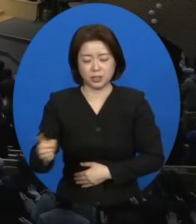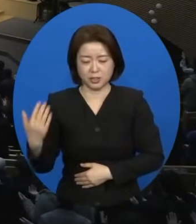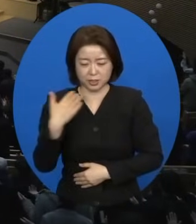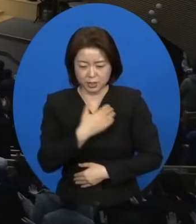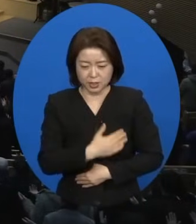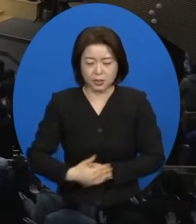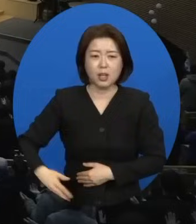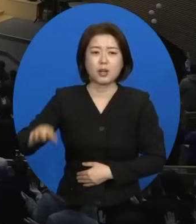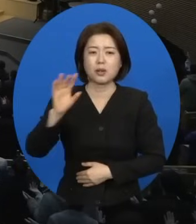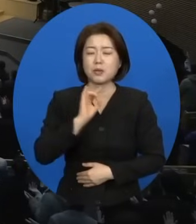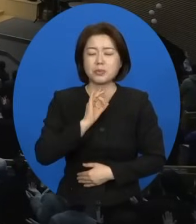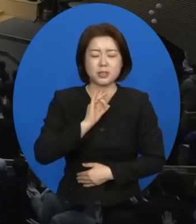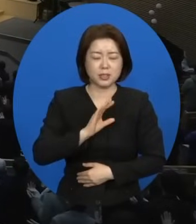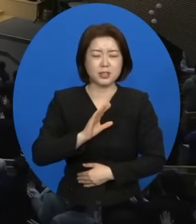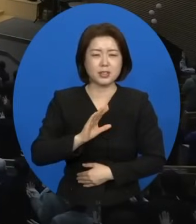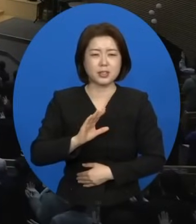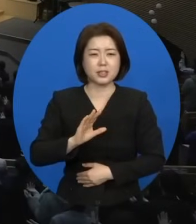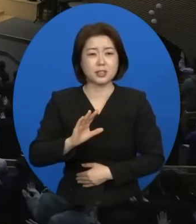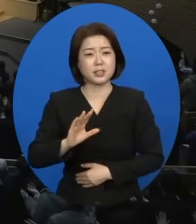것이